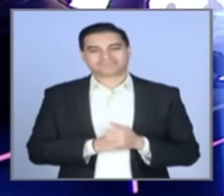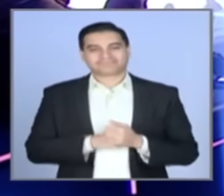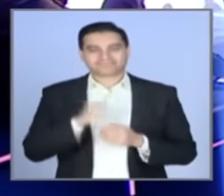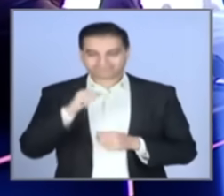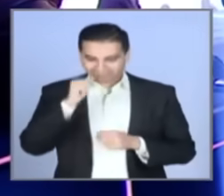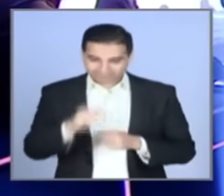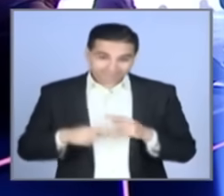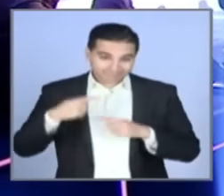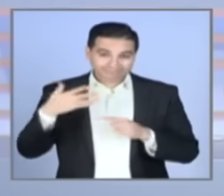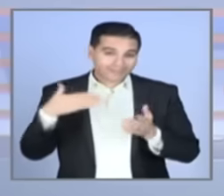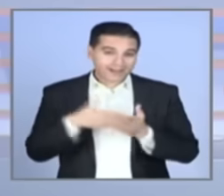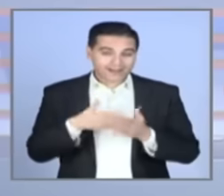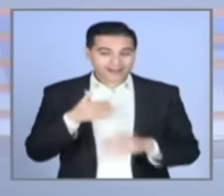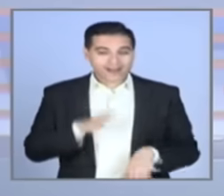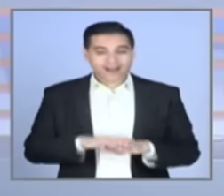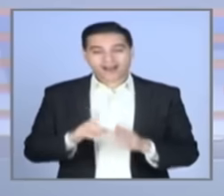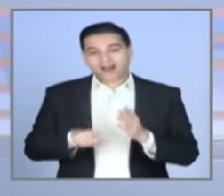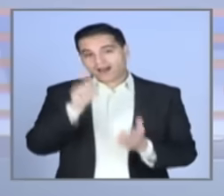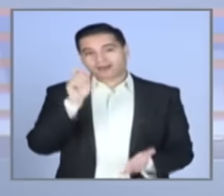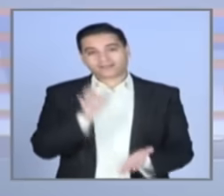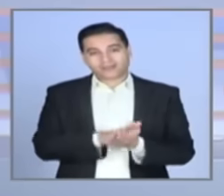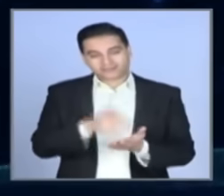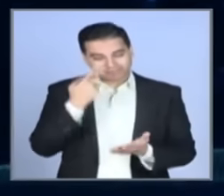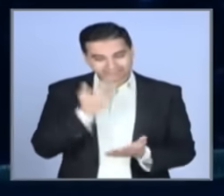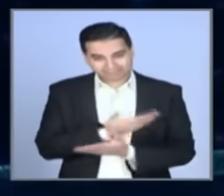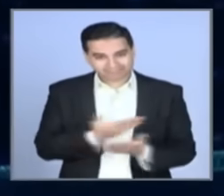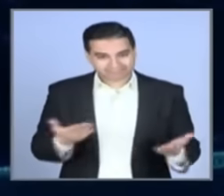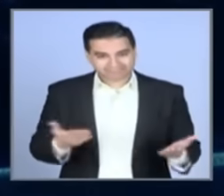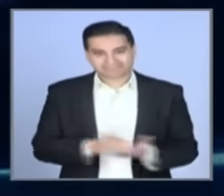نرجع لآخر فقرة. فقرة عجلة الحظ.